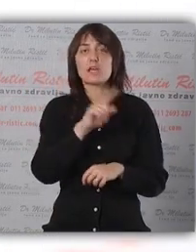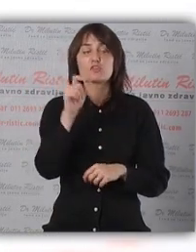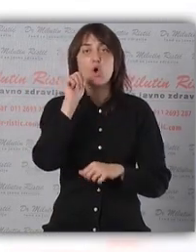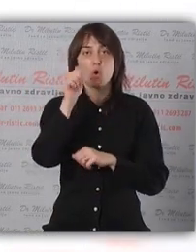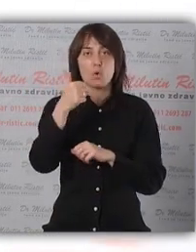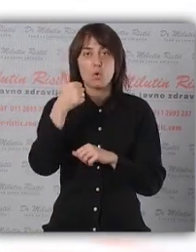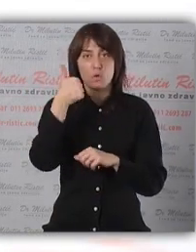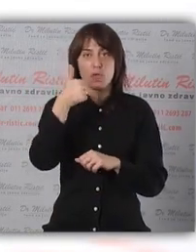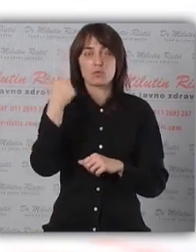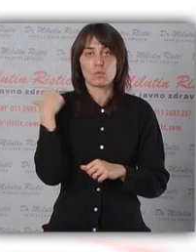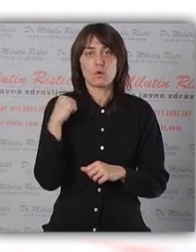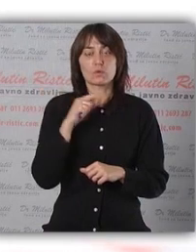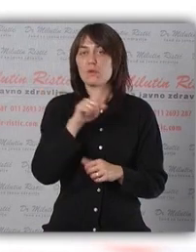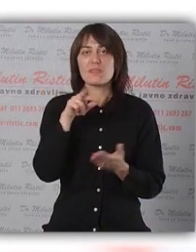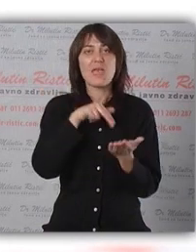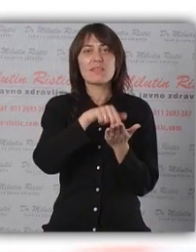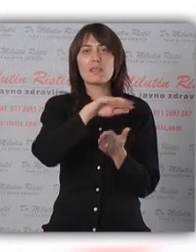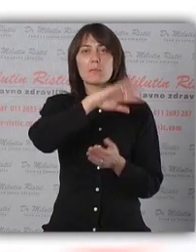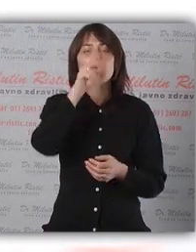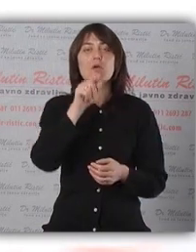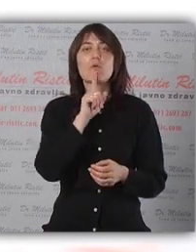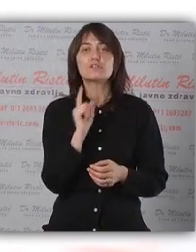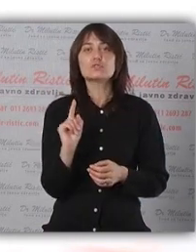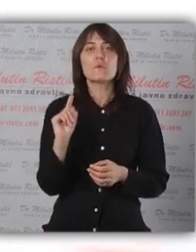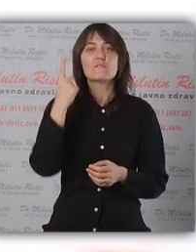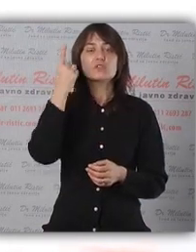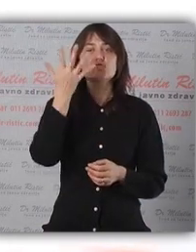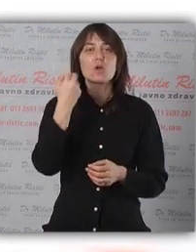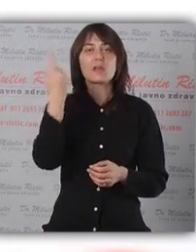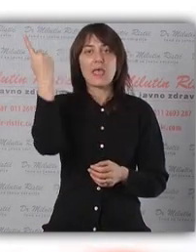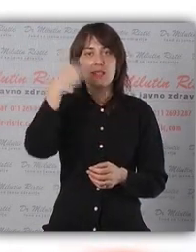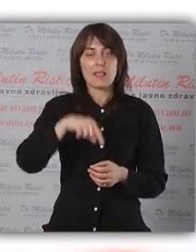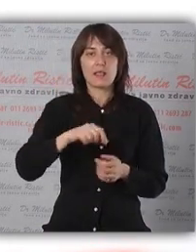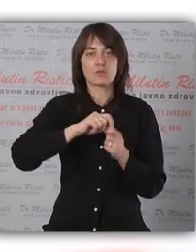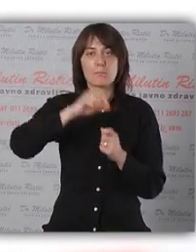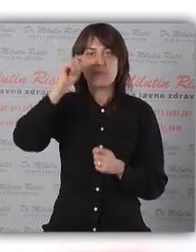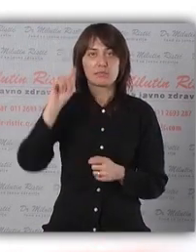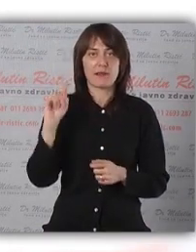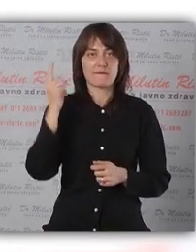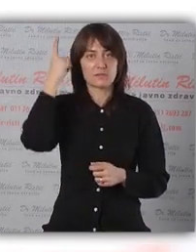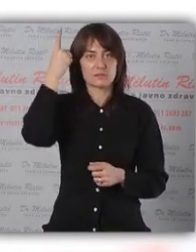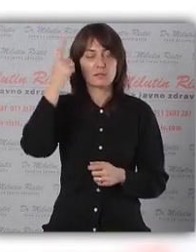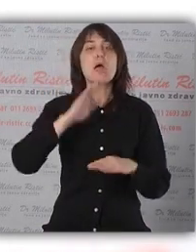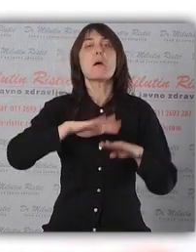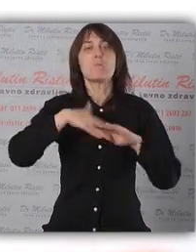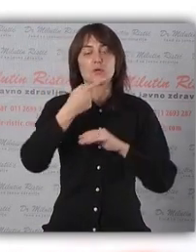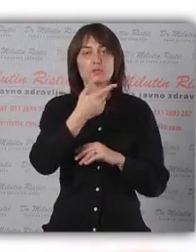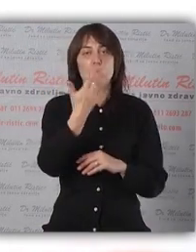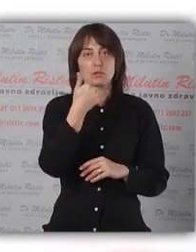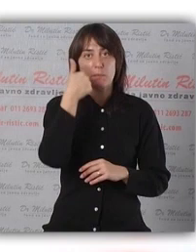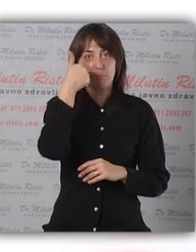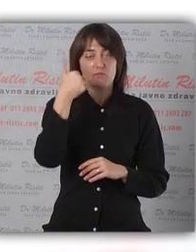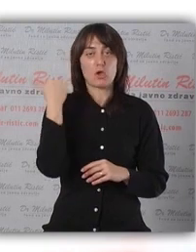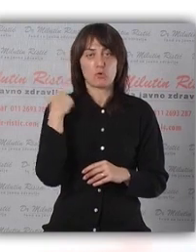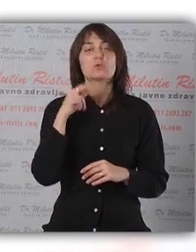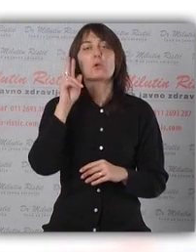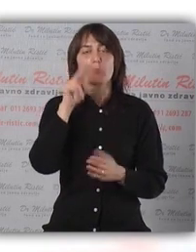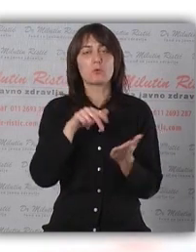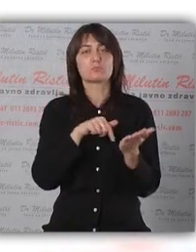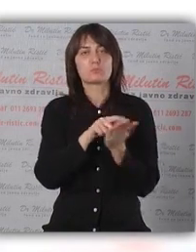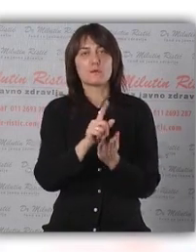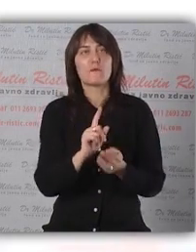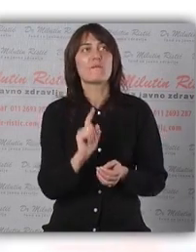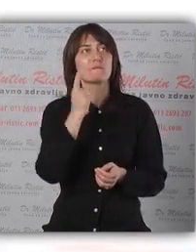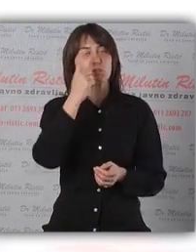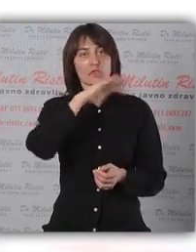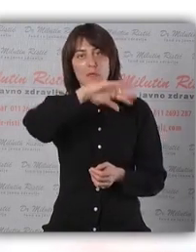Preporuke pedijatara su da dete do godinu dana ne ide na planine koje su više od 1000 metara nadmorske visine. Posle toga, od